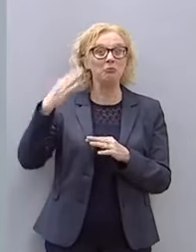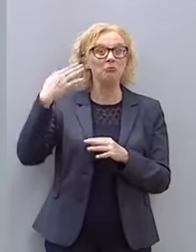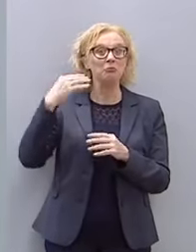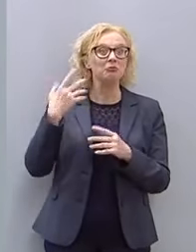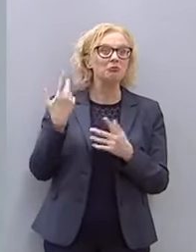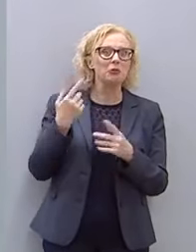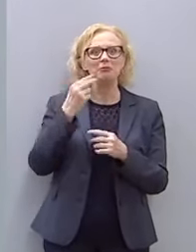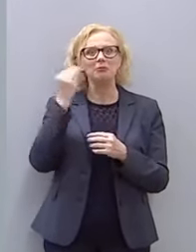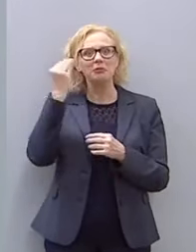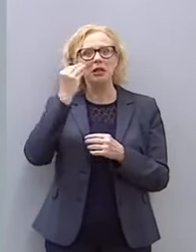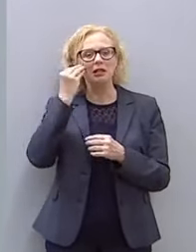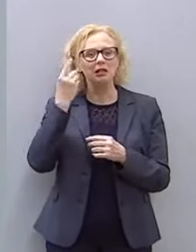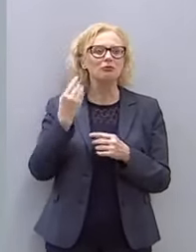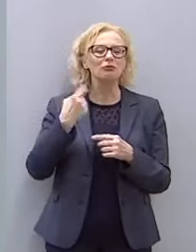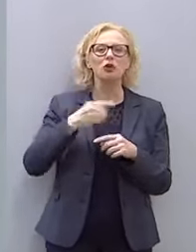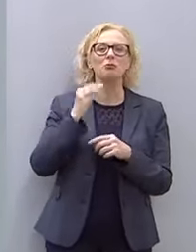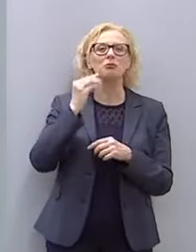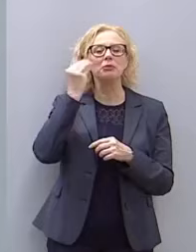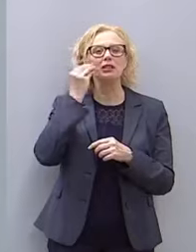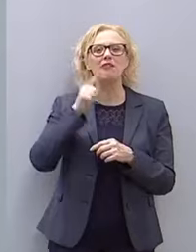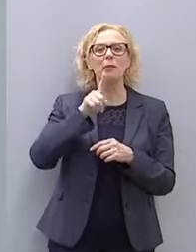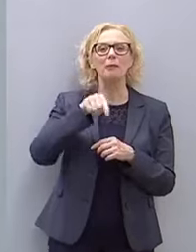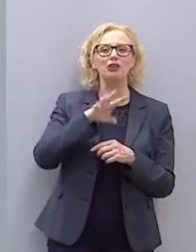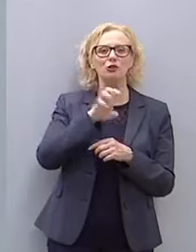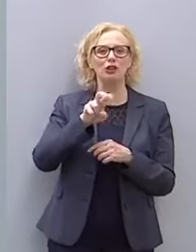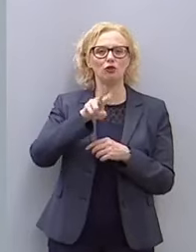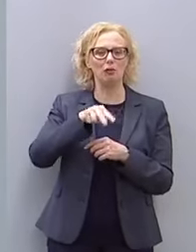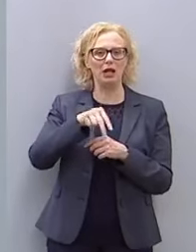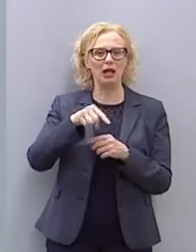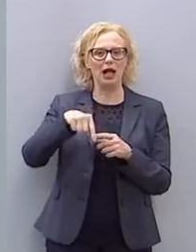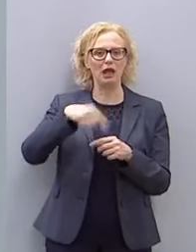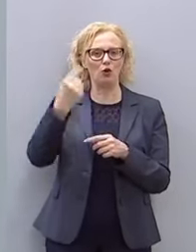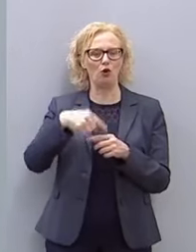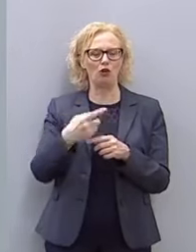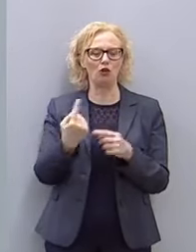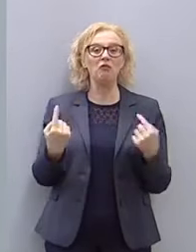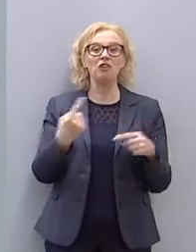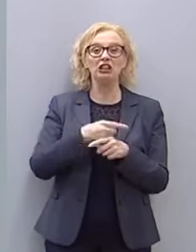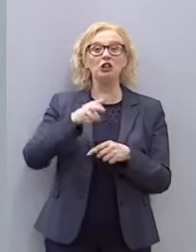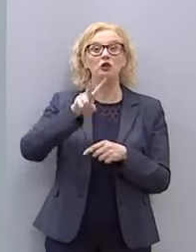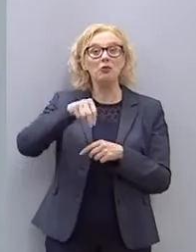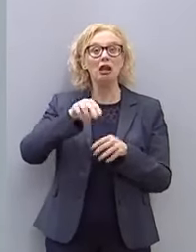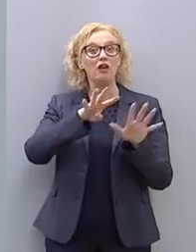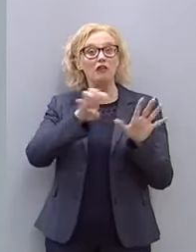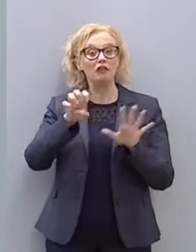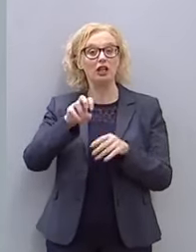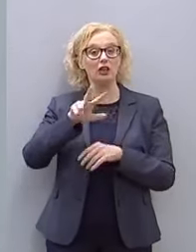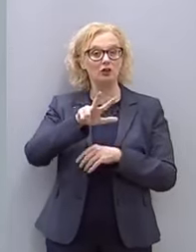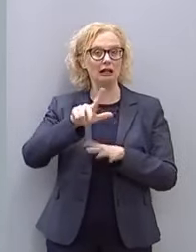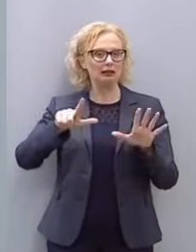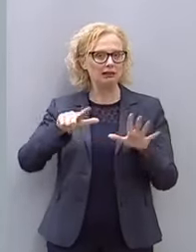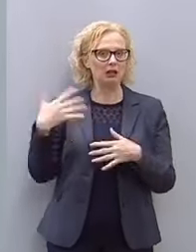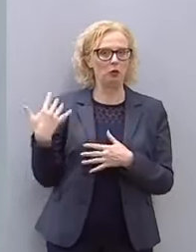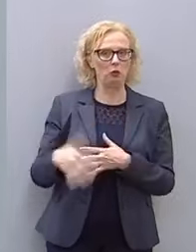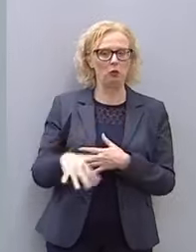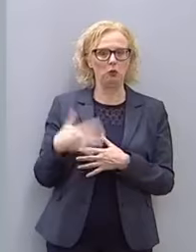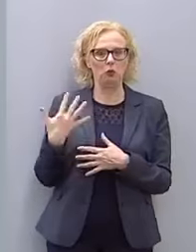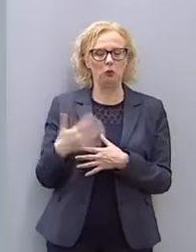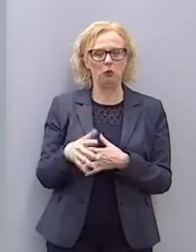perché noi abbiamo sempre parlato di 1.500 2.000 tamponi al giorno però riuscire in un giorno fa nel 2009 37 credo sia